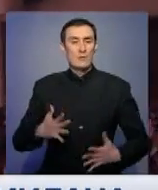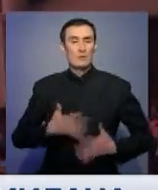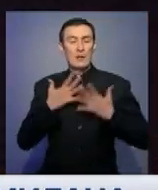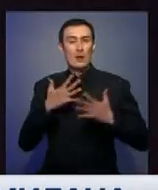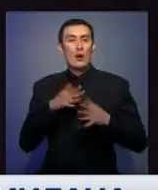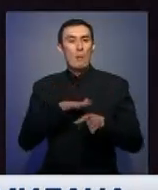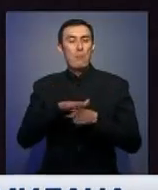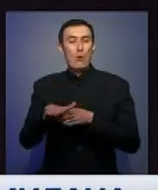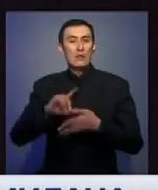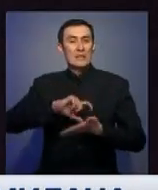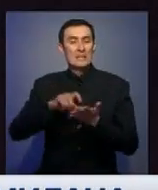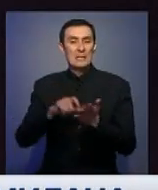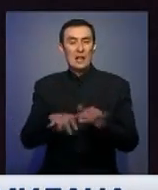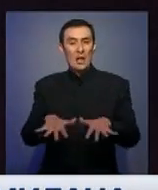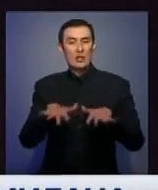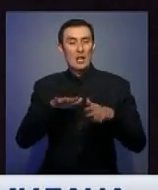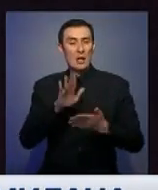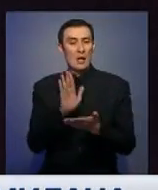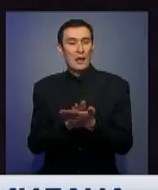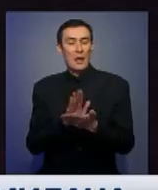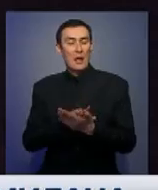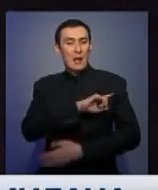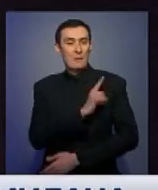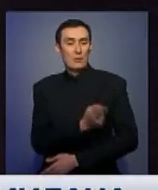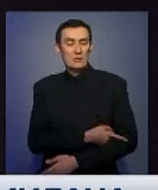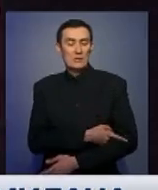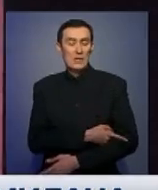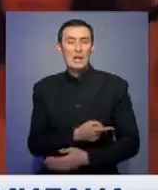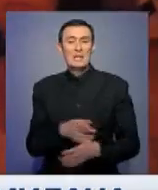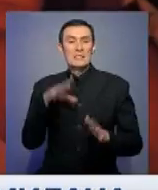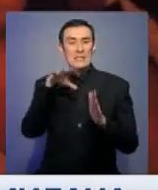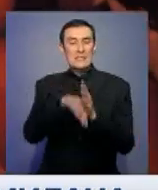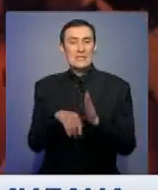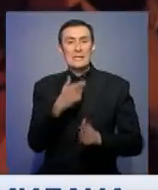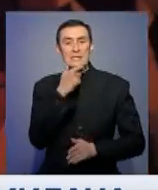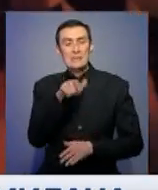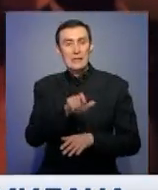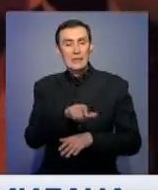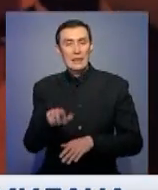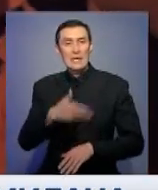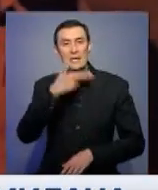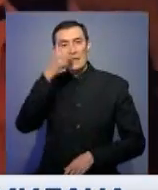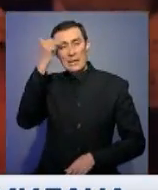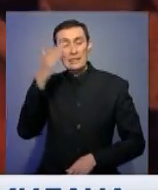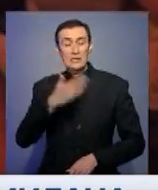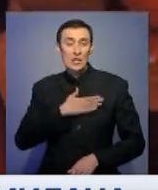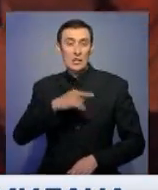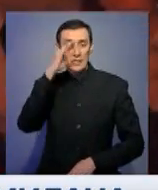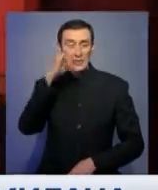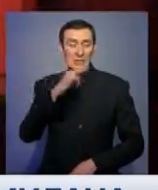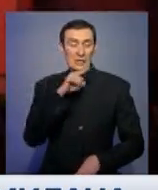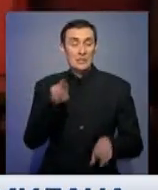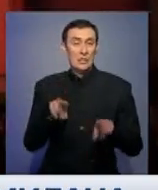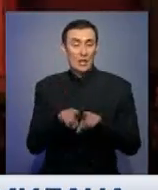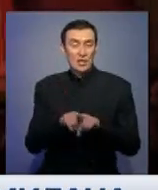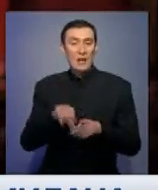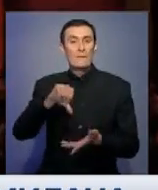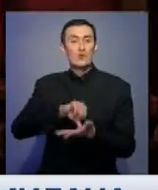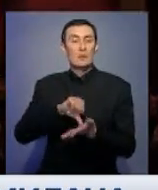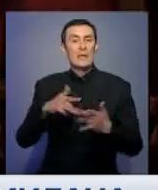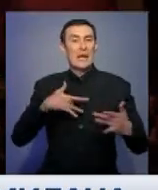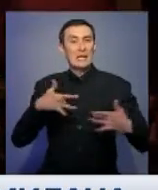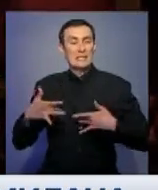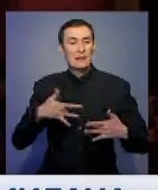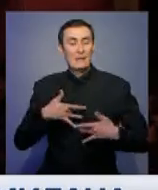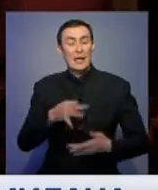зал, аншлаг, эмоции, публики и громкие овации. Среди зрителей и итальянцы, и наши соотечественники. Выступление